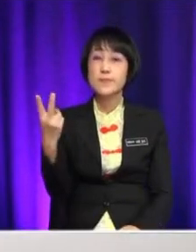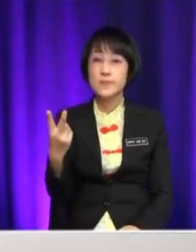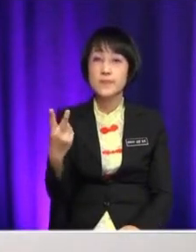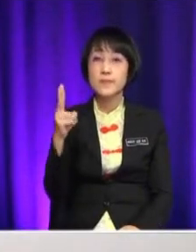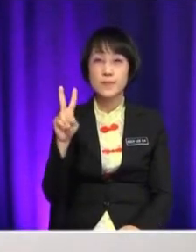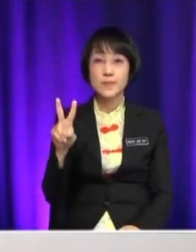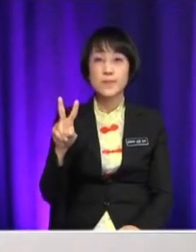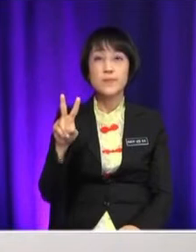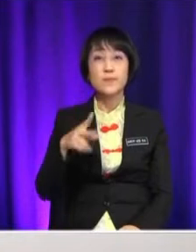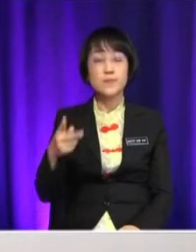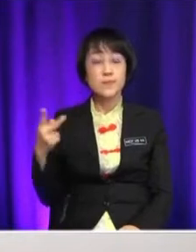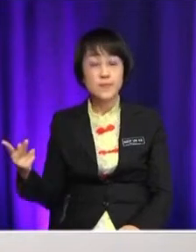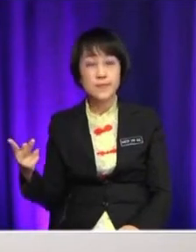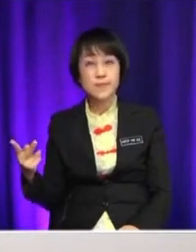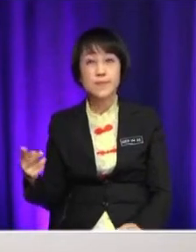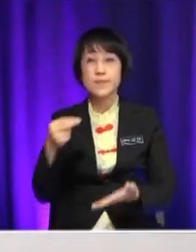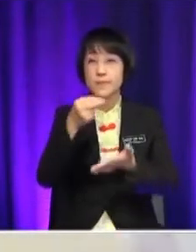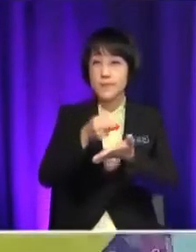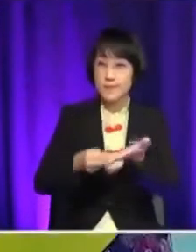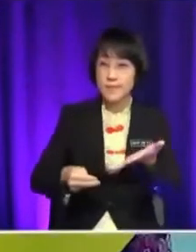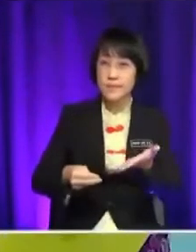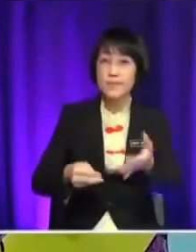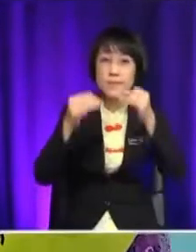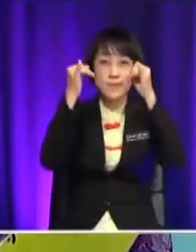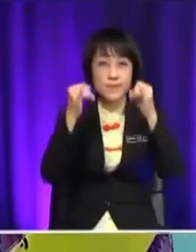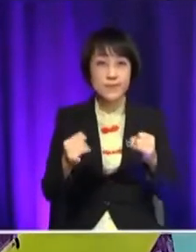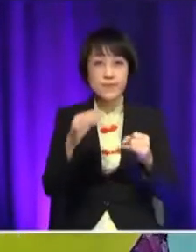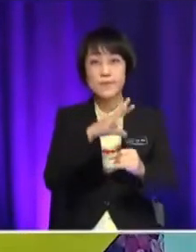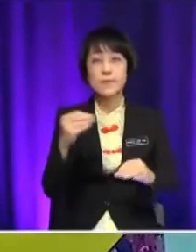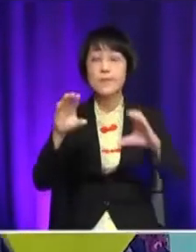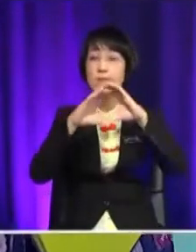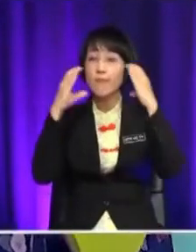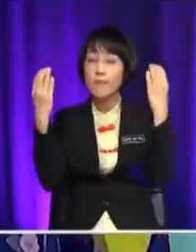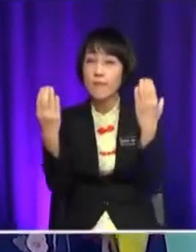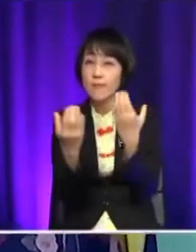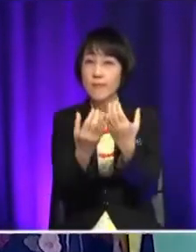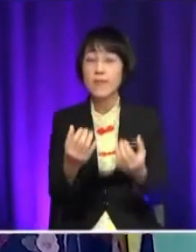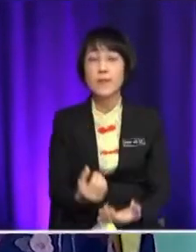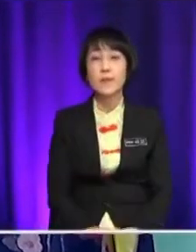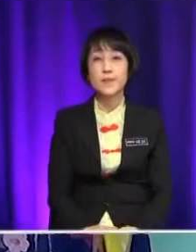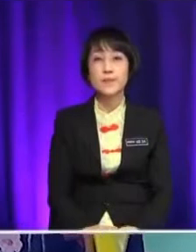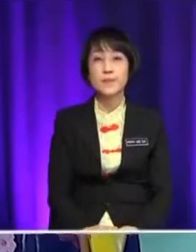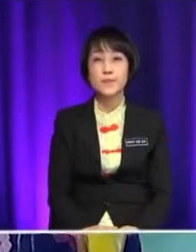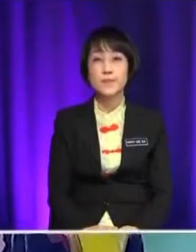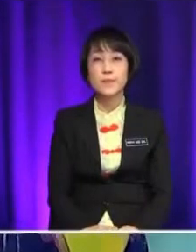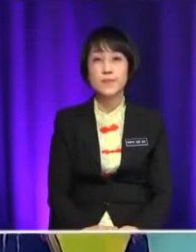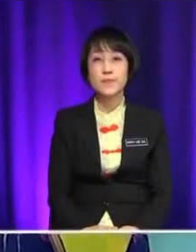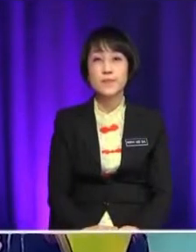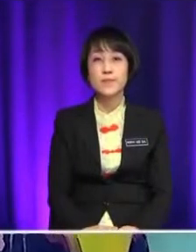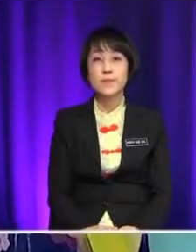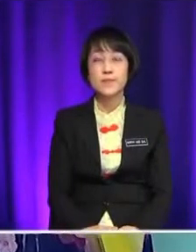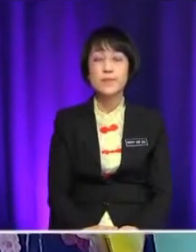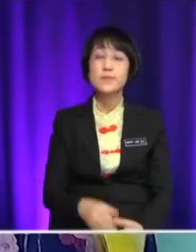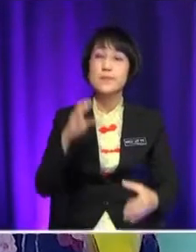iaitu secara individu dan juga berkumpulan. Dan sekali lagi saya nak bagi tahu kepada anak murid sekalian, komunikasi lisan